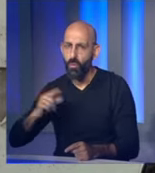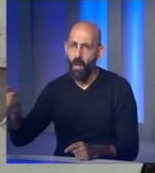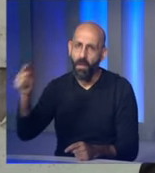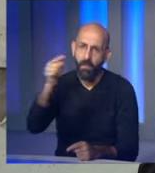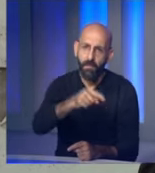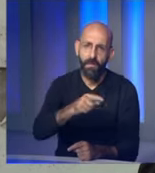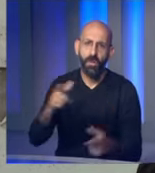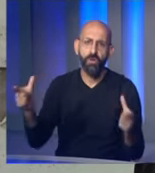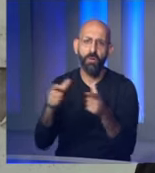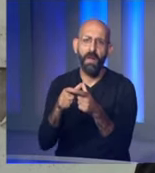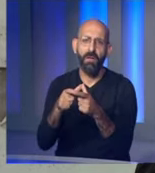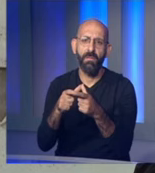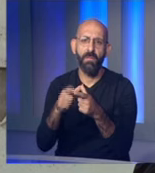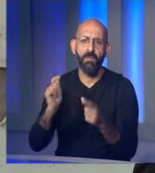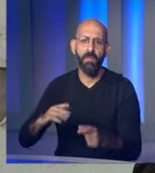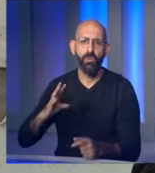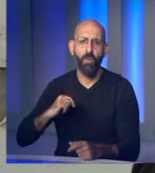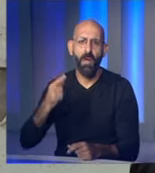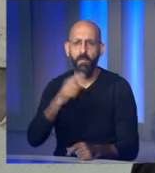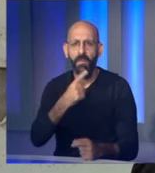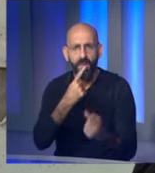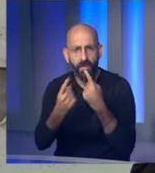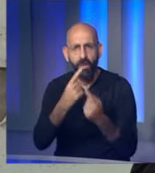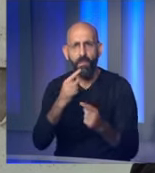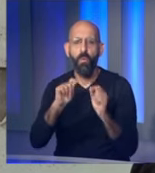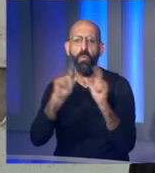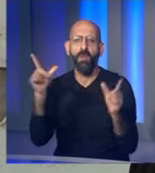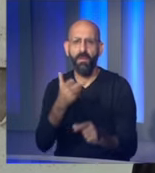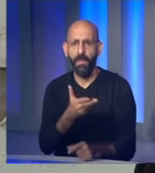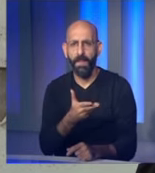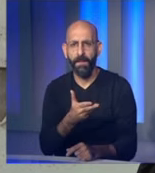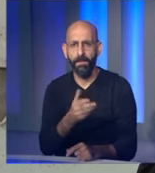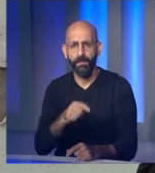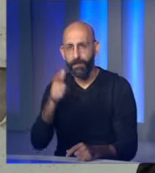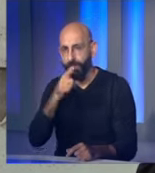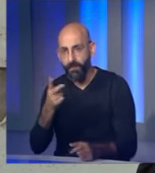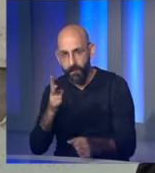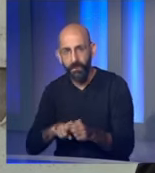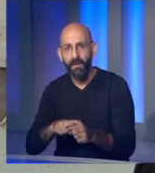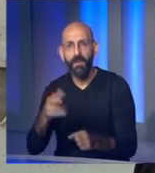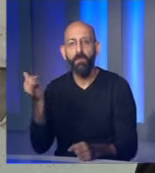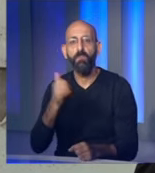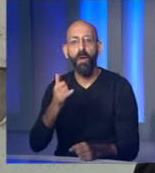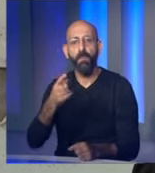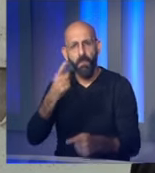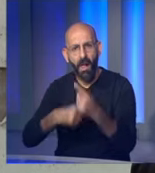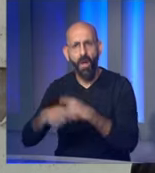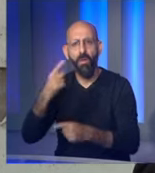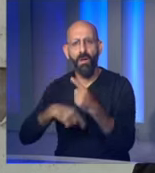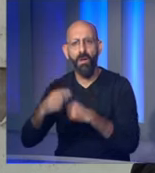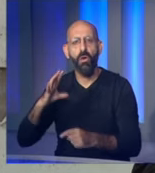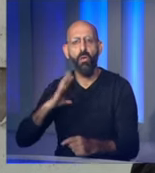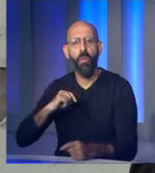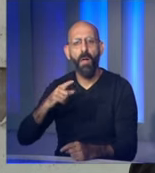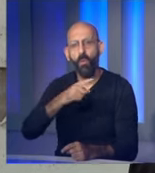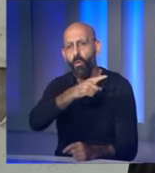يمر بدون ما المجلس النيابي يقوم بدوره ومن عن هذه المنصه لانه هذه كمان منصه